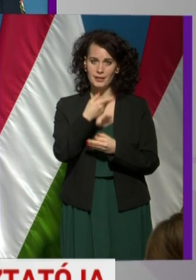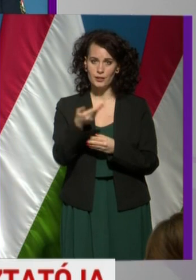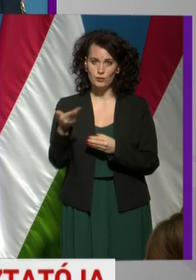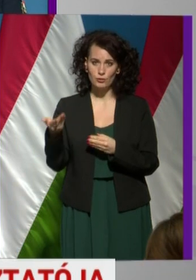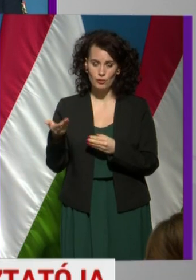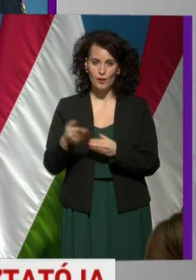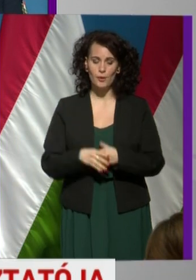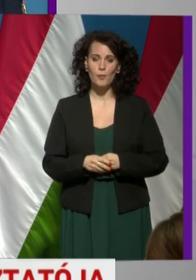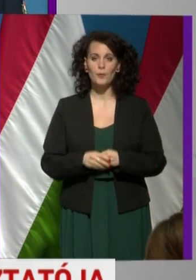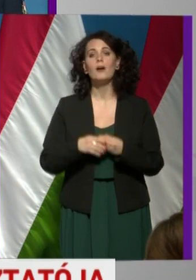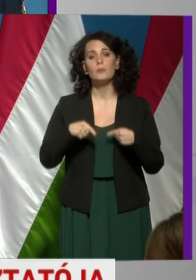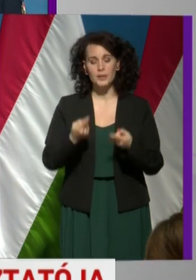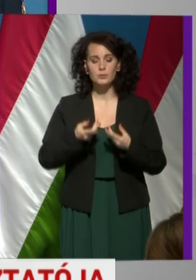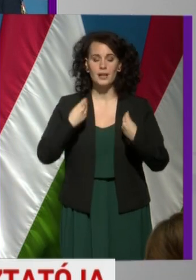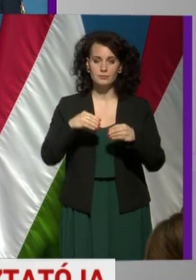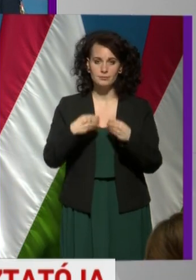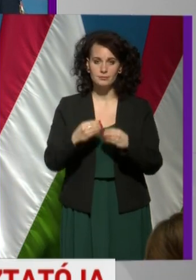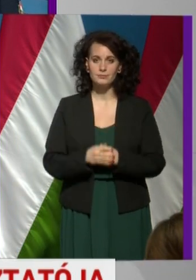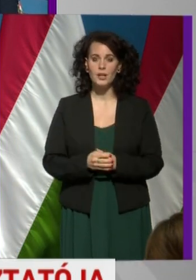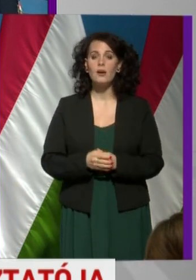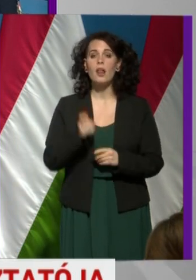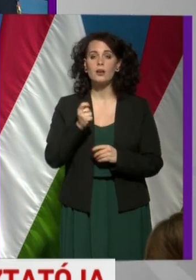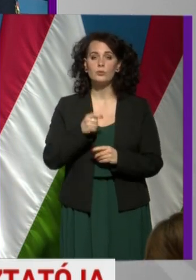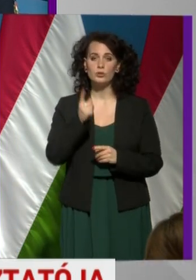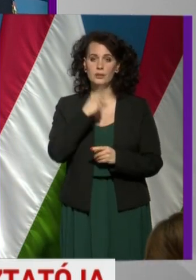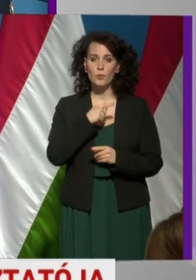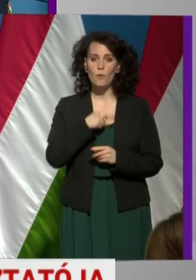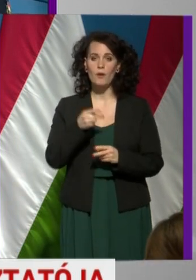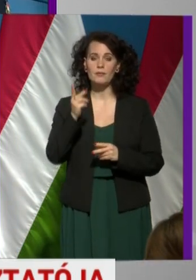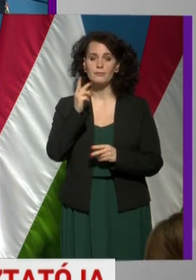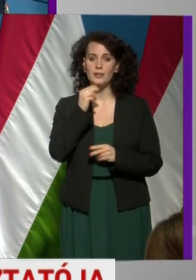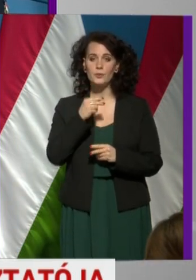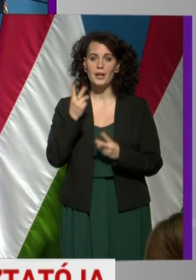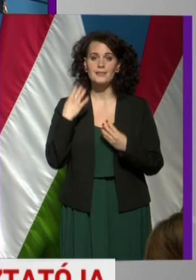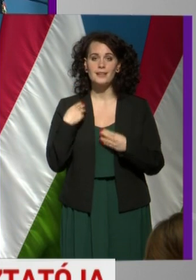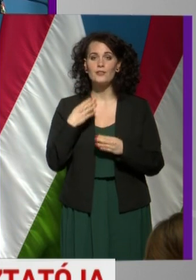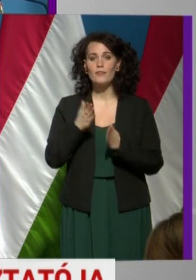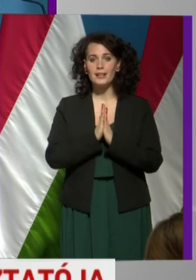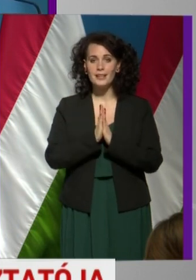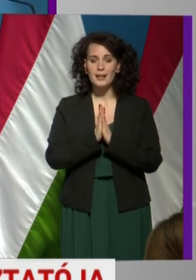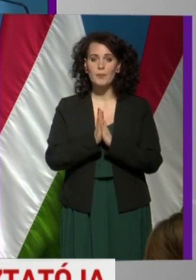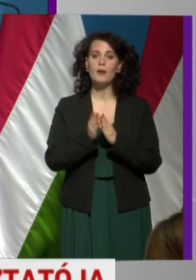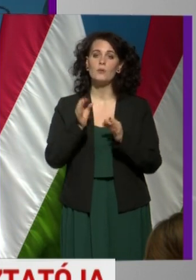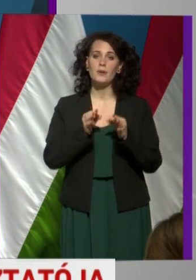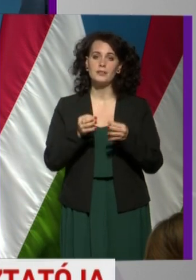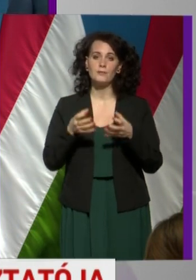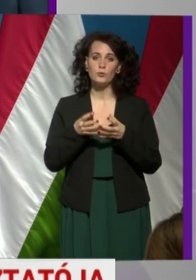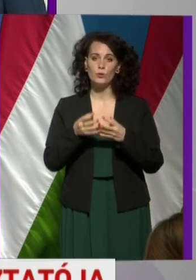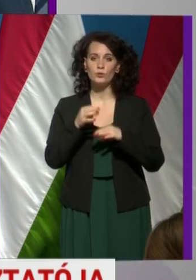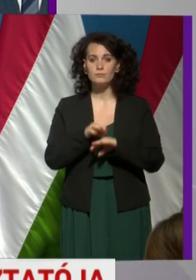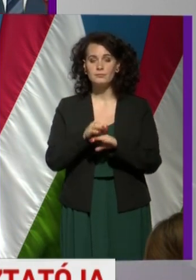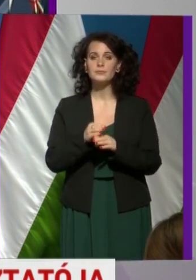az elhangzottakat követően. Most felkérem Lakatos Tibor rendőrezredes urat, az operatív törzs ügyeleti központjának vezetőjét, tartsa